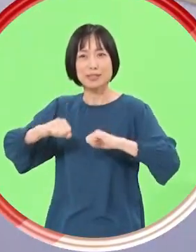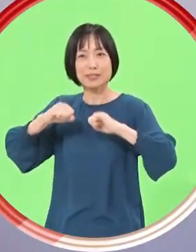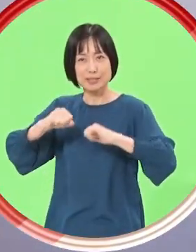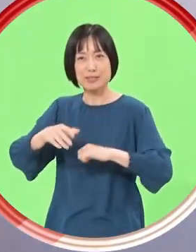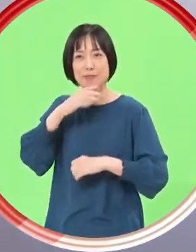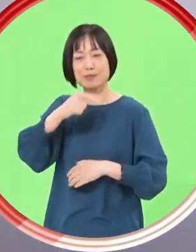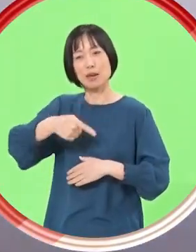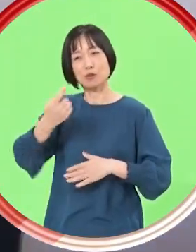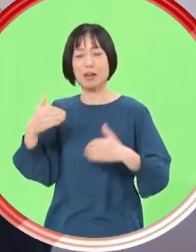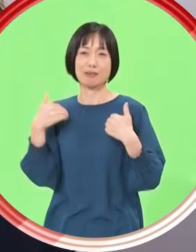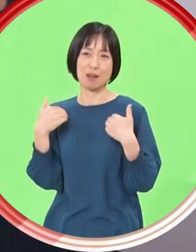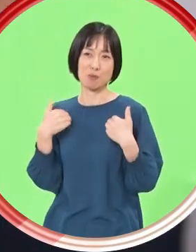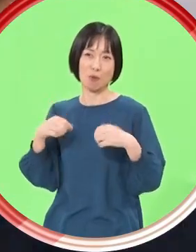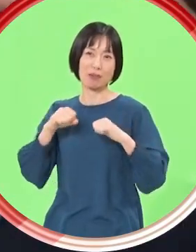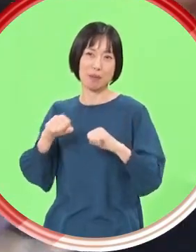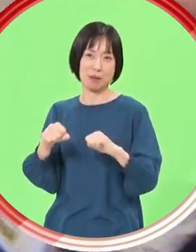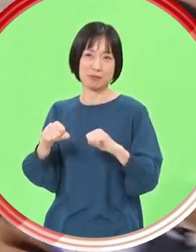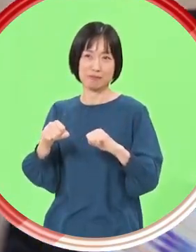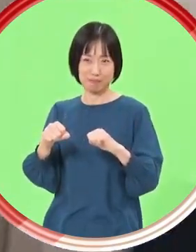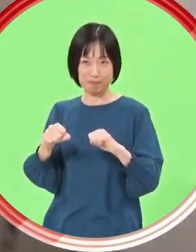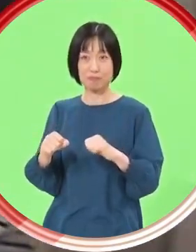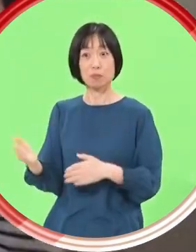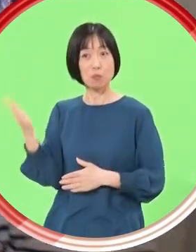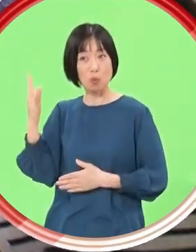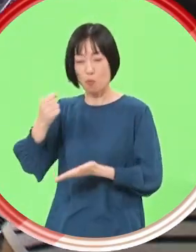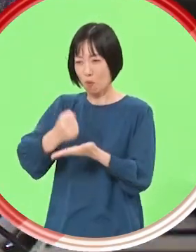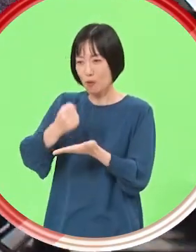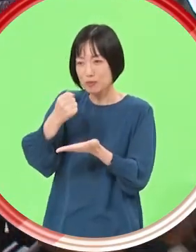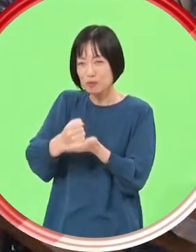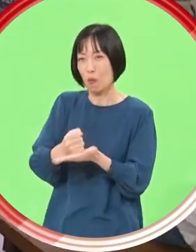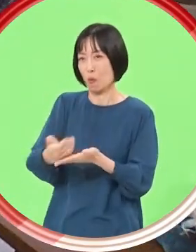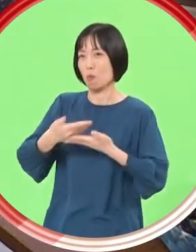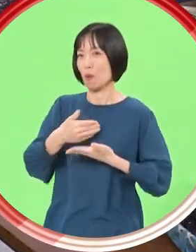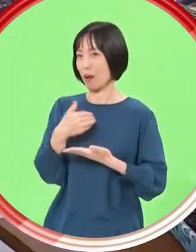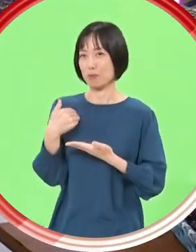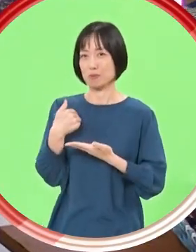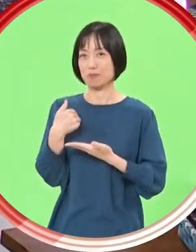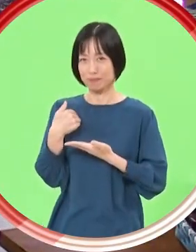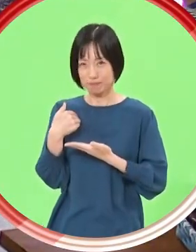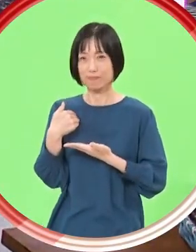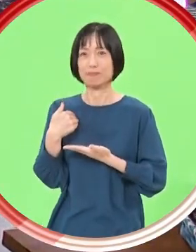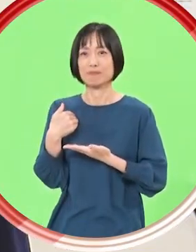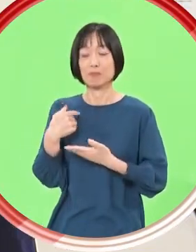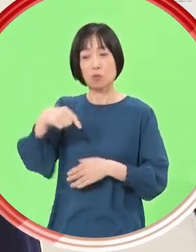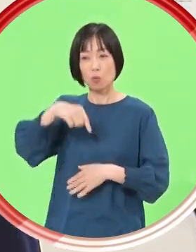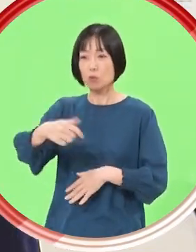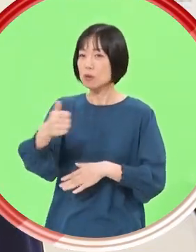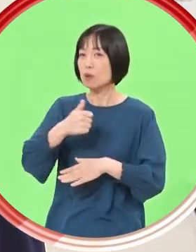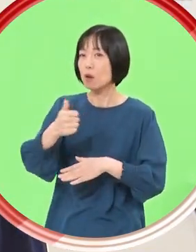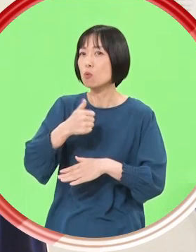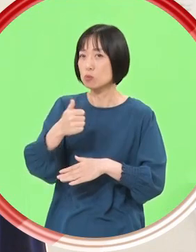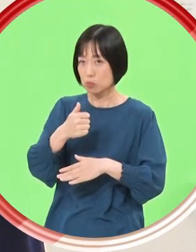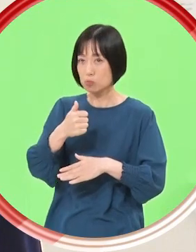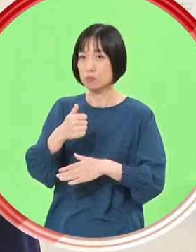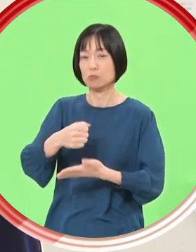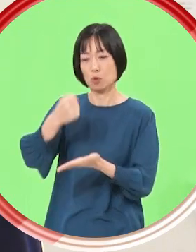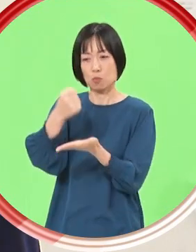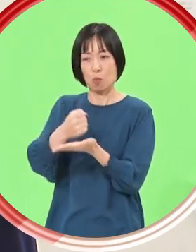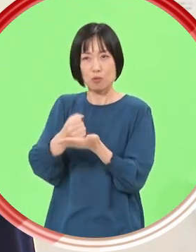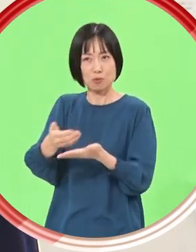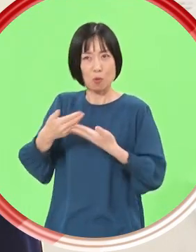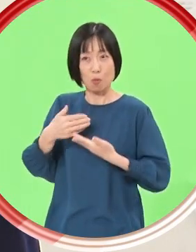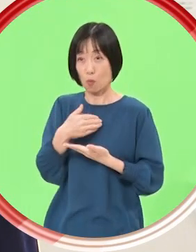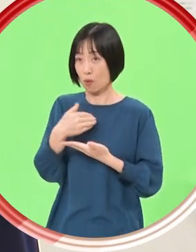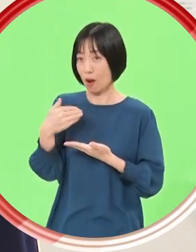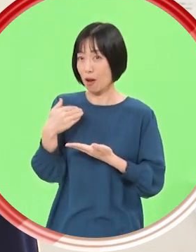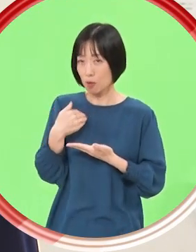効果があるとされる生き生き100歳体操も行っています。こちらもポイントの対象です。生き生き活動ポイントってい